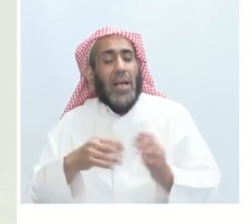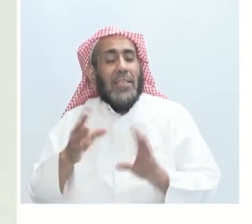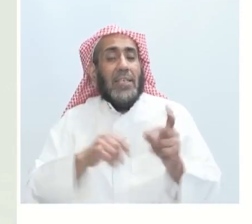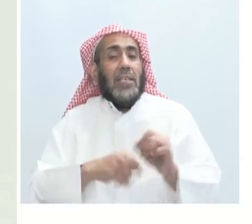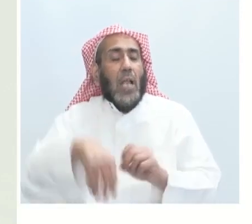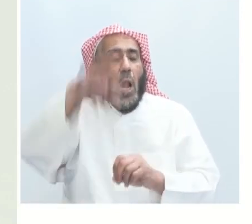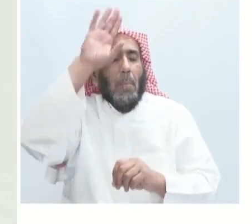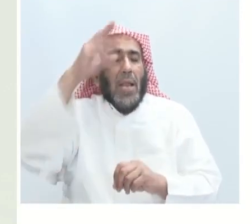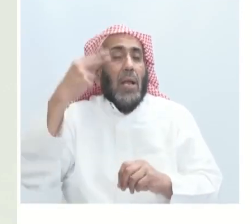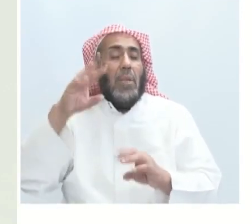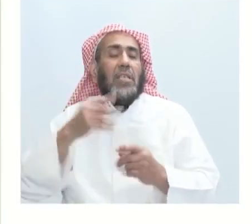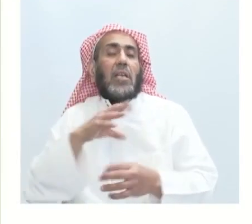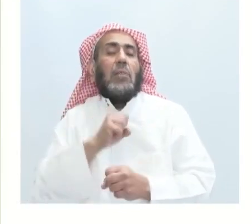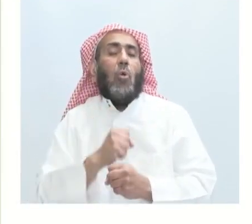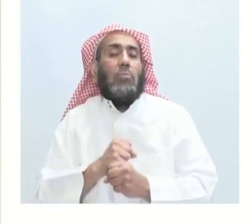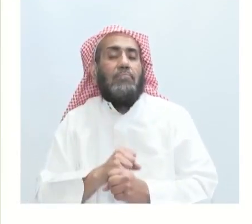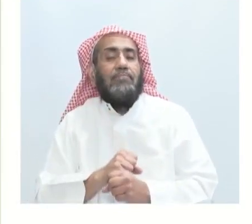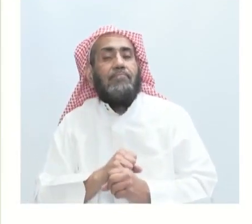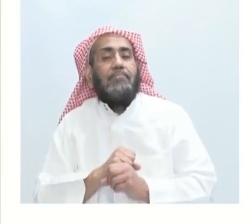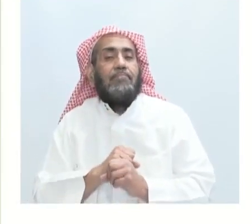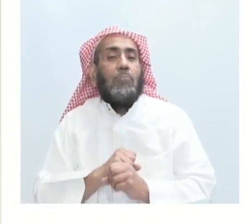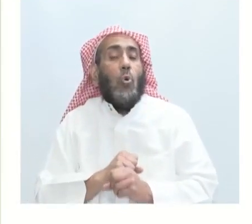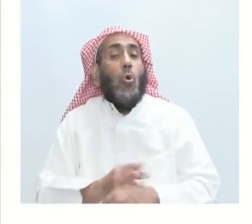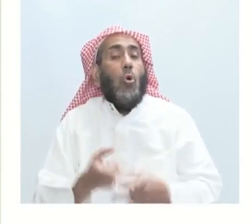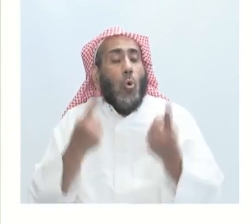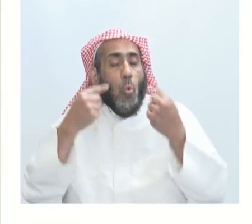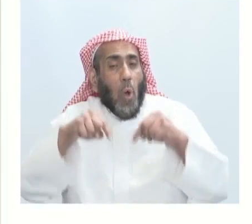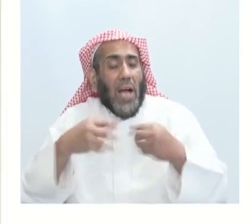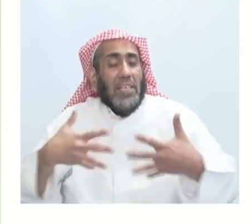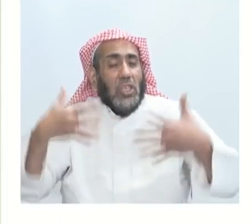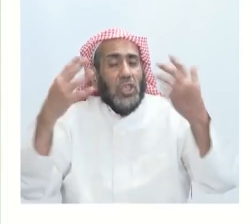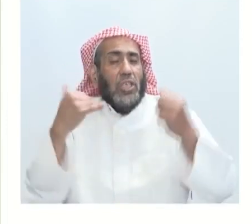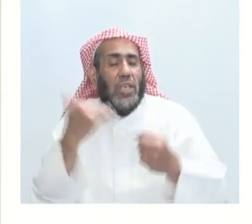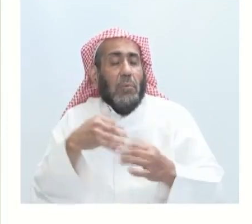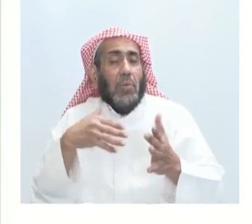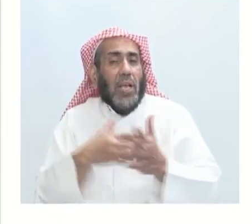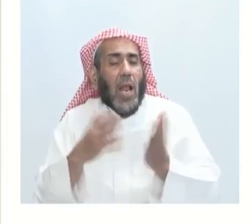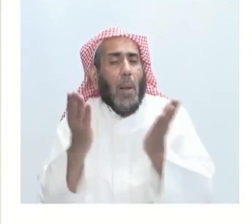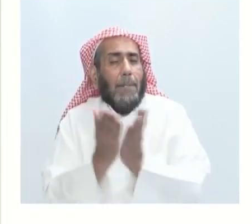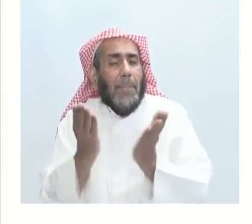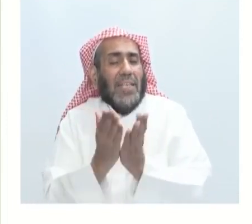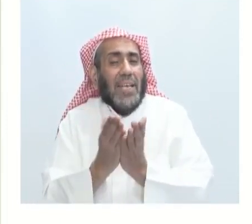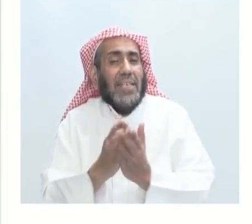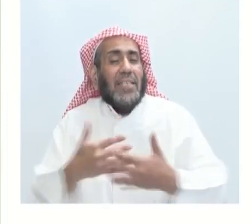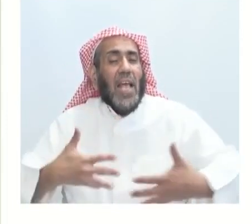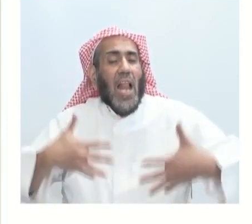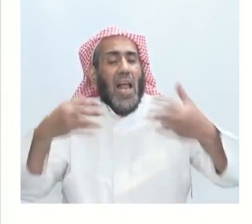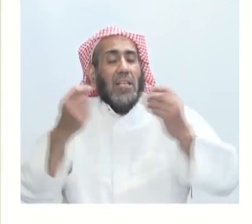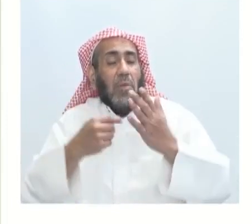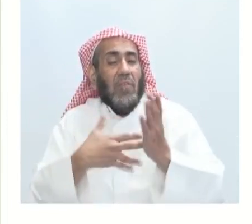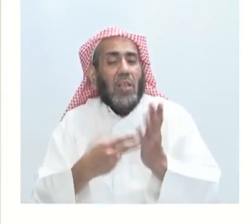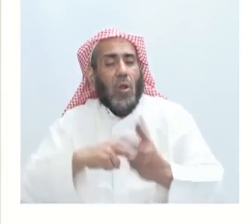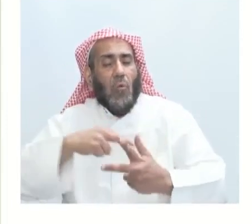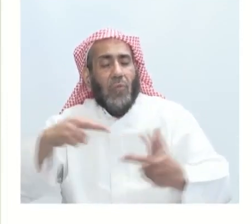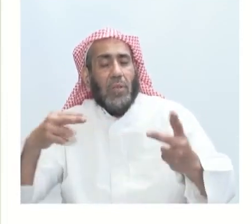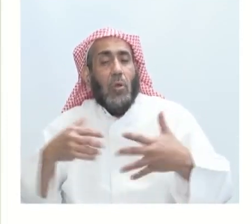الملك عبد العزيز رحمه الله واقع الشعر العربي من خلال مدارسه الادبيه هنا المدارس التي ظهرت في هذا العصر او